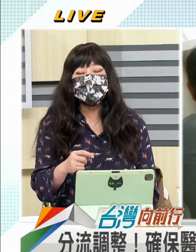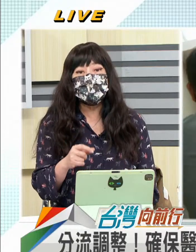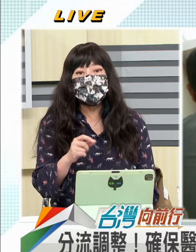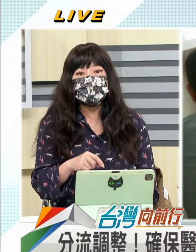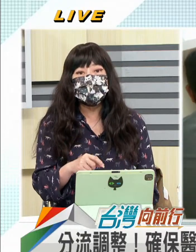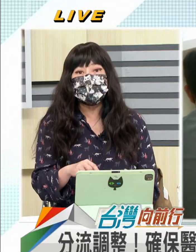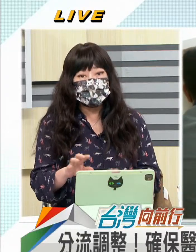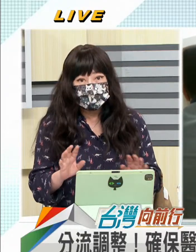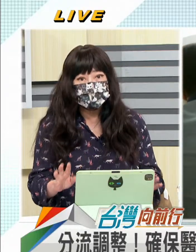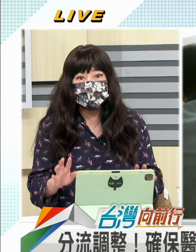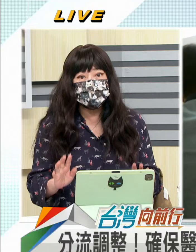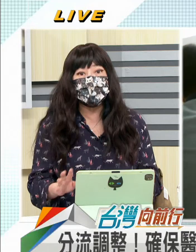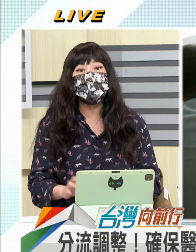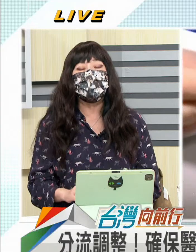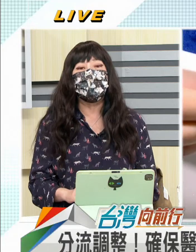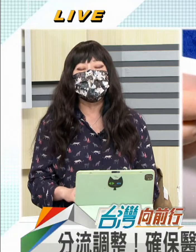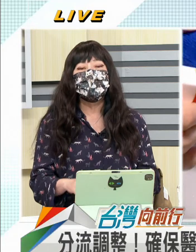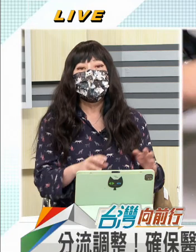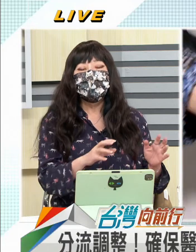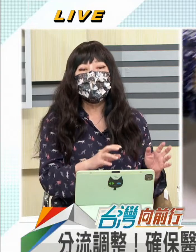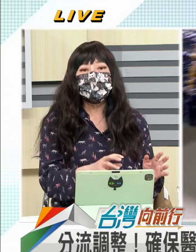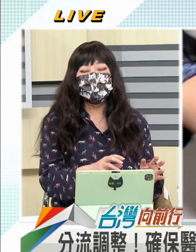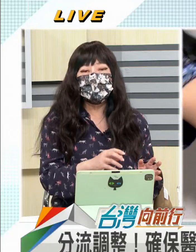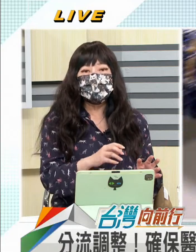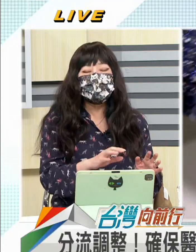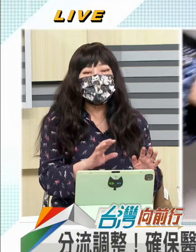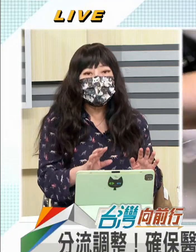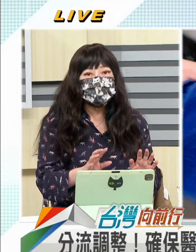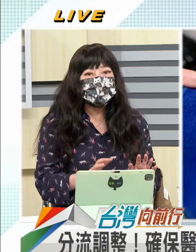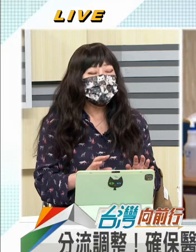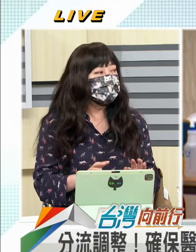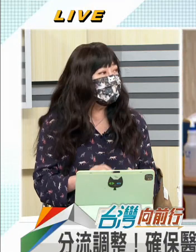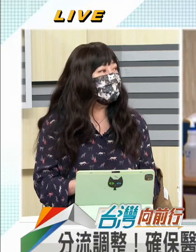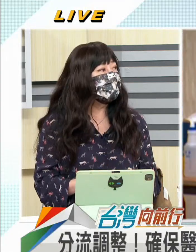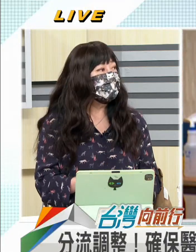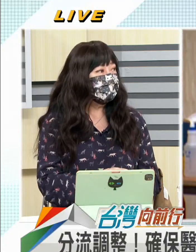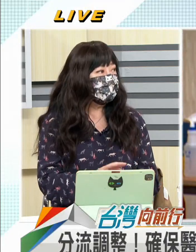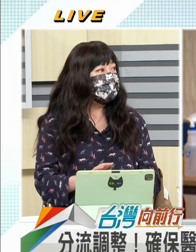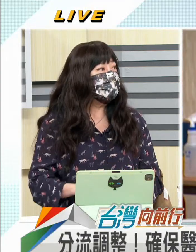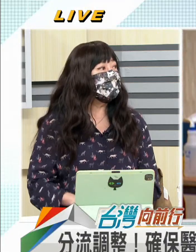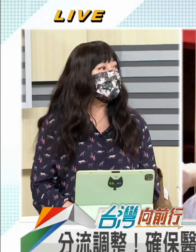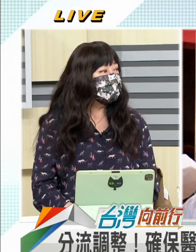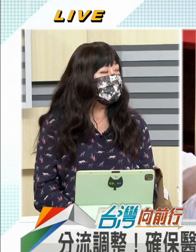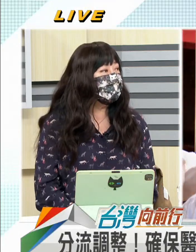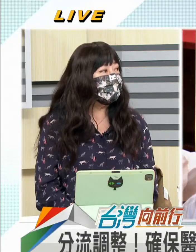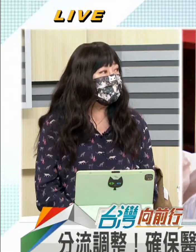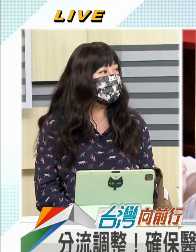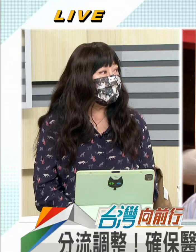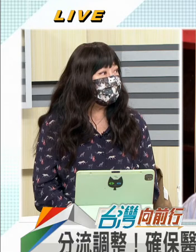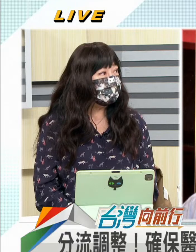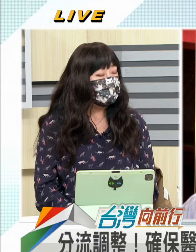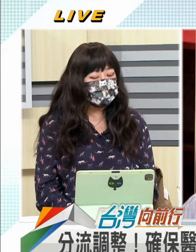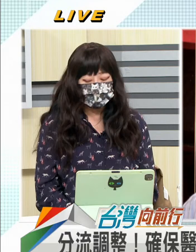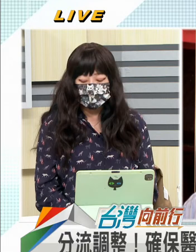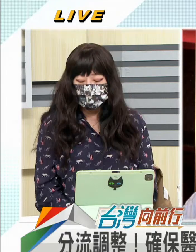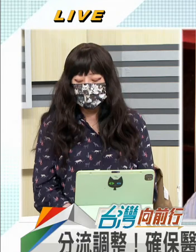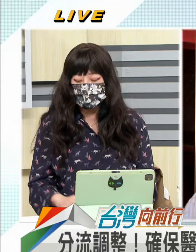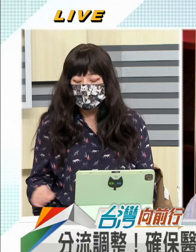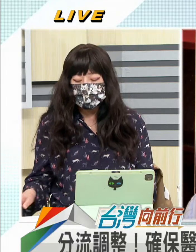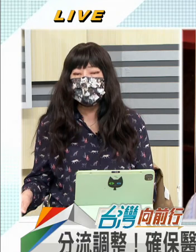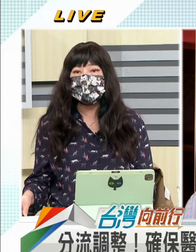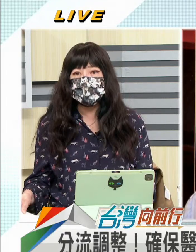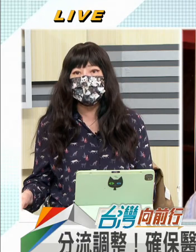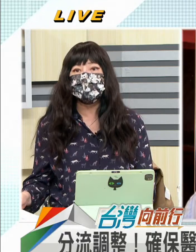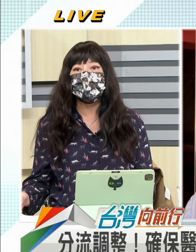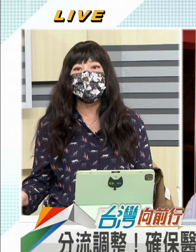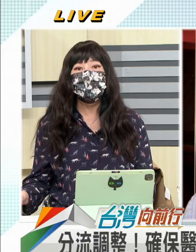是快筛阳性的，你真的是别乱跑了。那这个大概三五天，你的症状就会来解除了。所以